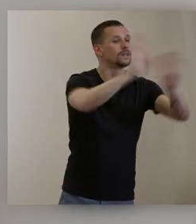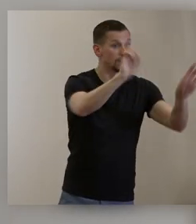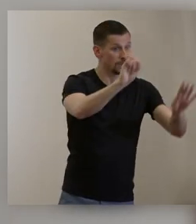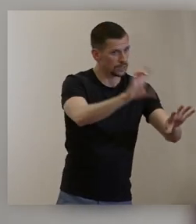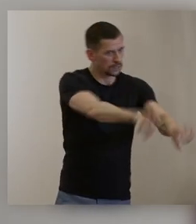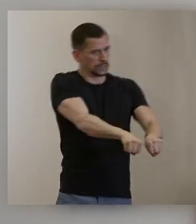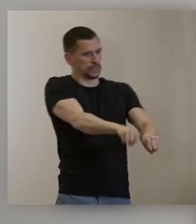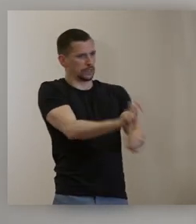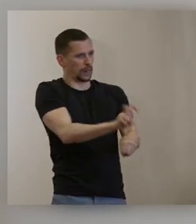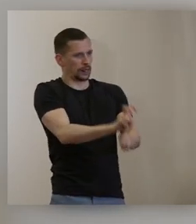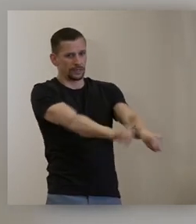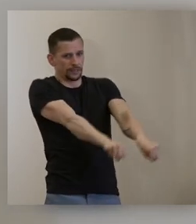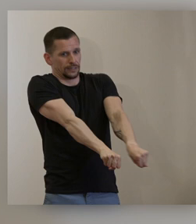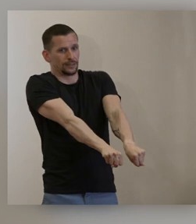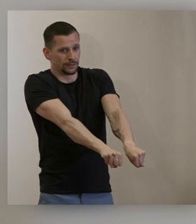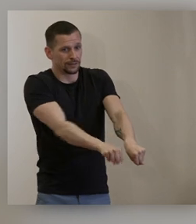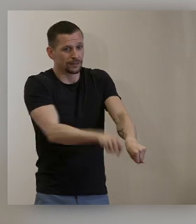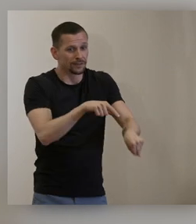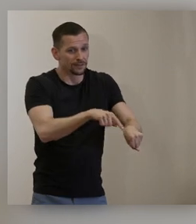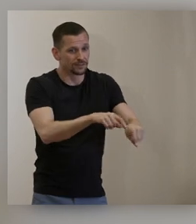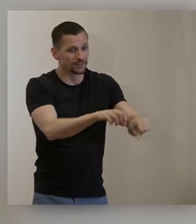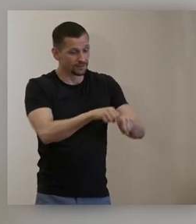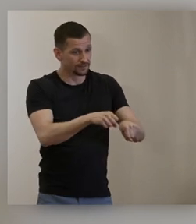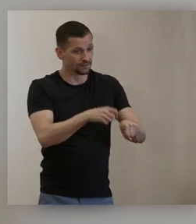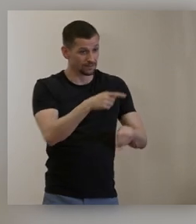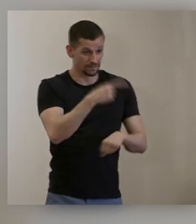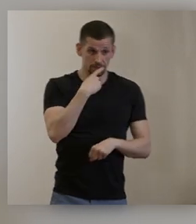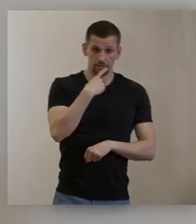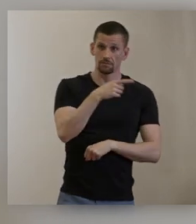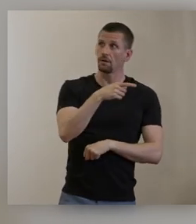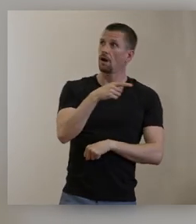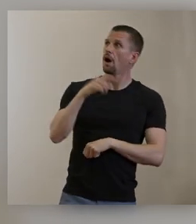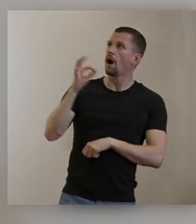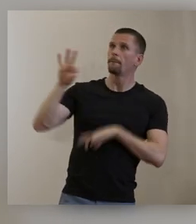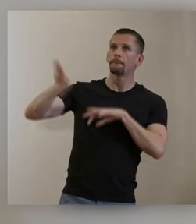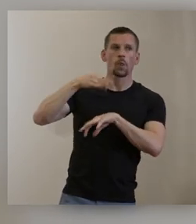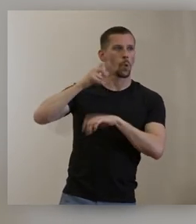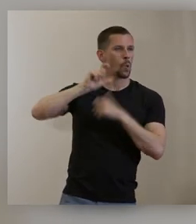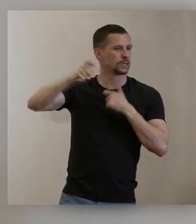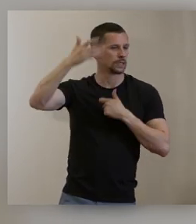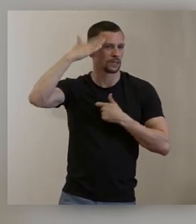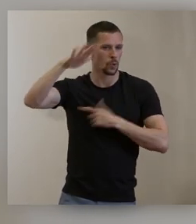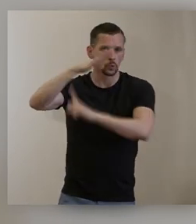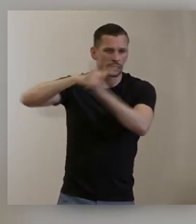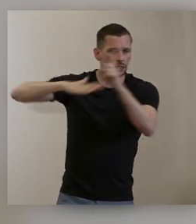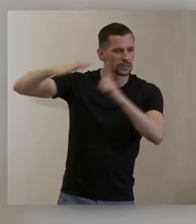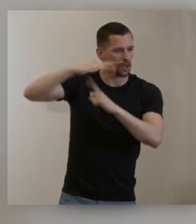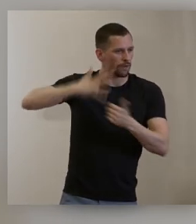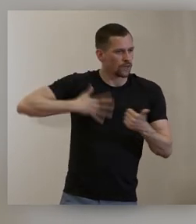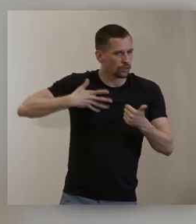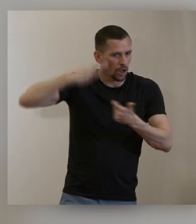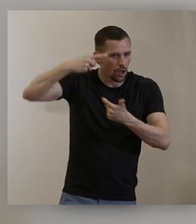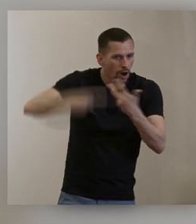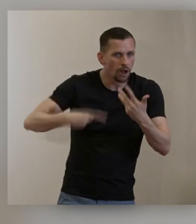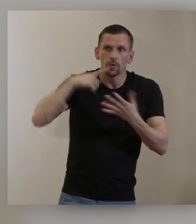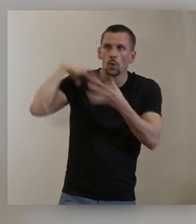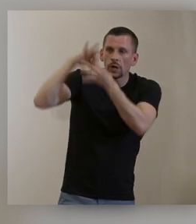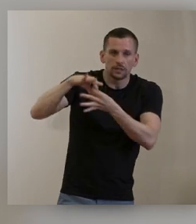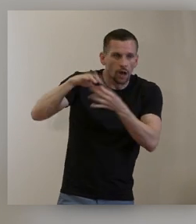la religion, la hiérarchie, l'argent, les récompenses, des formes de docilité. Mais en même temps, ce mariage est un